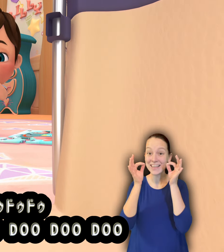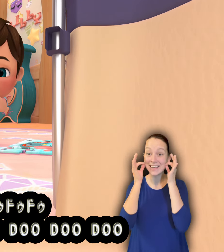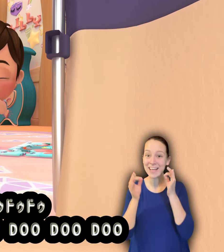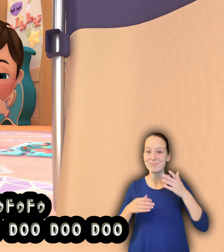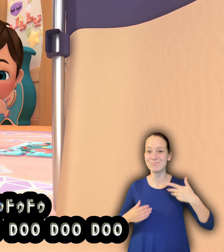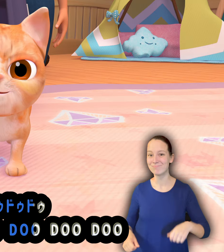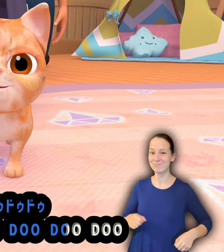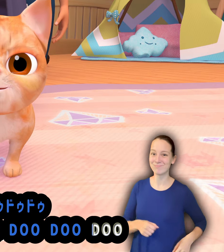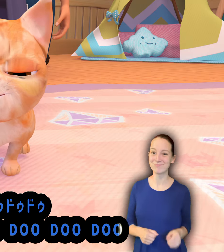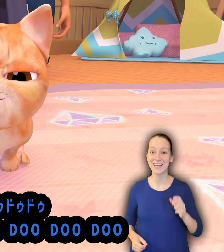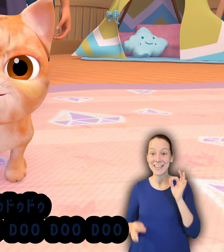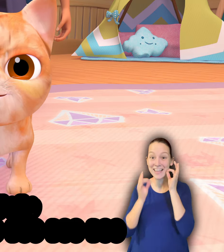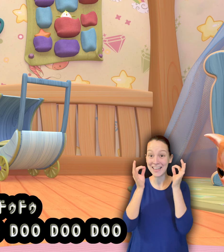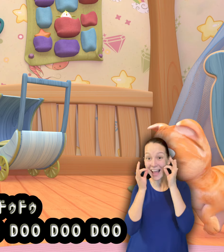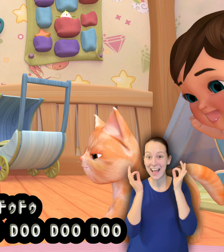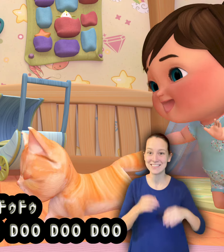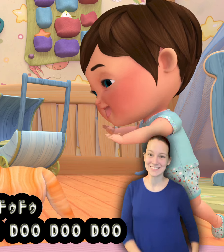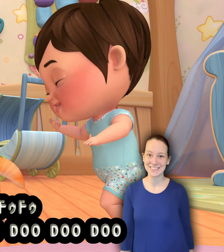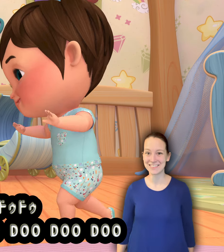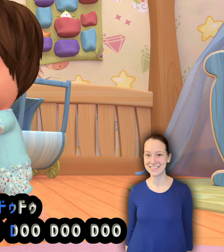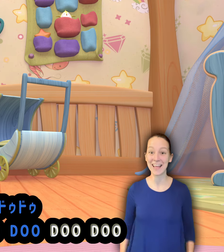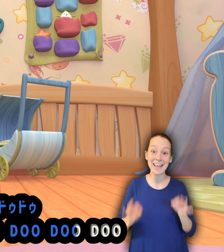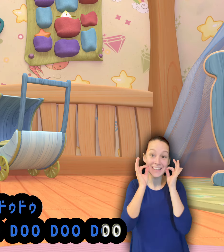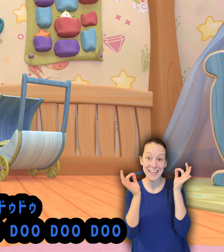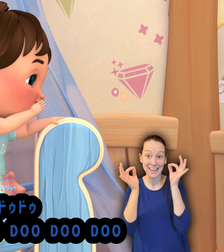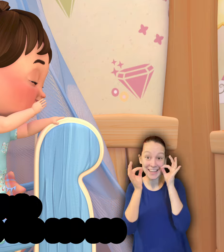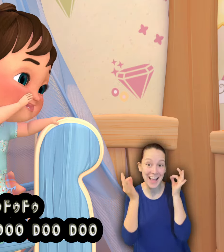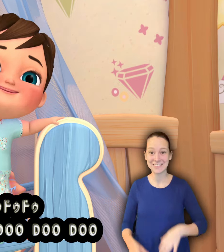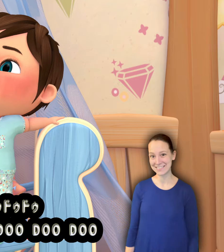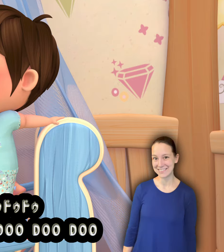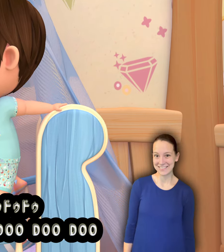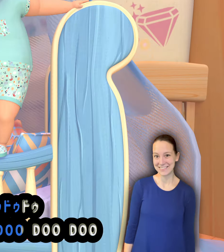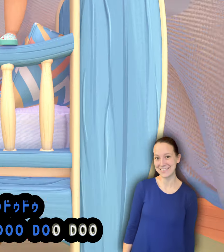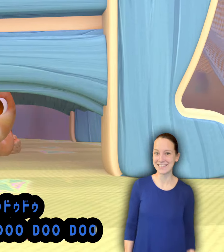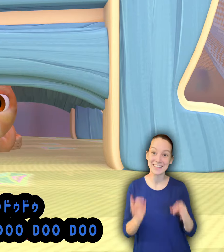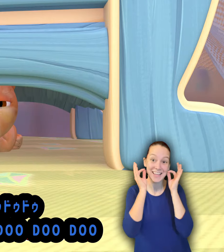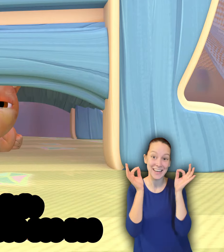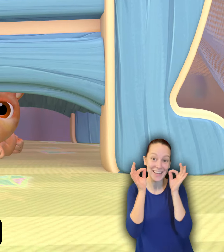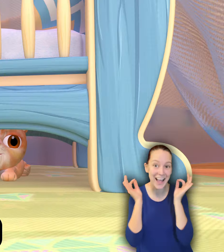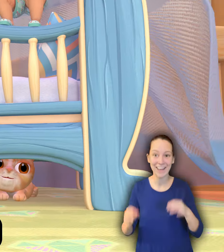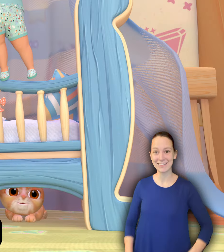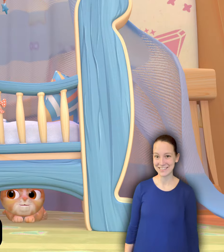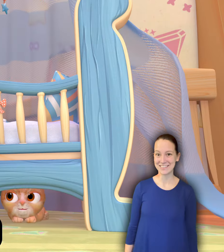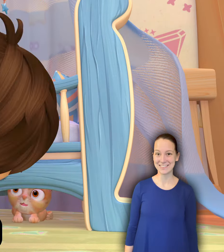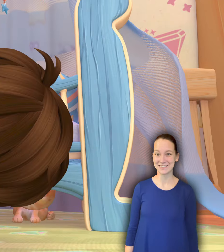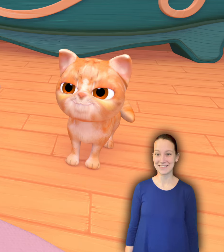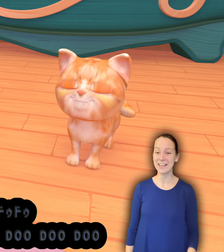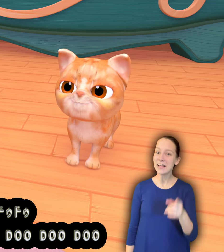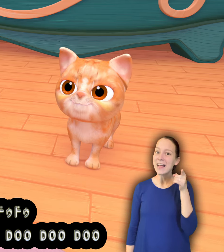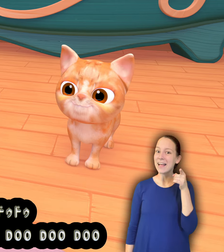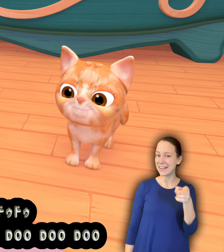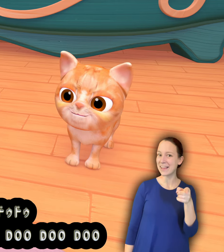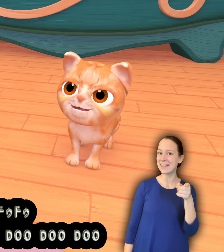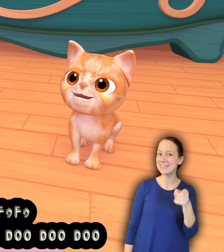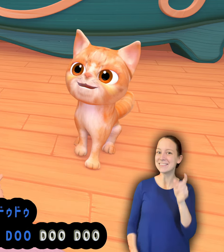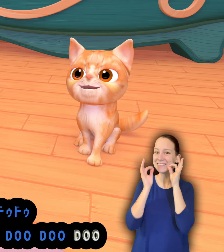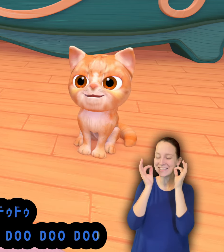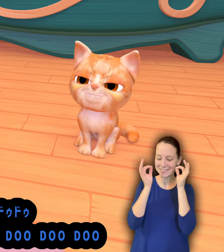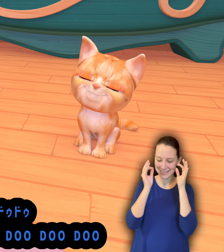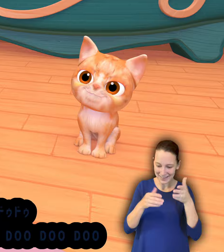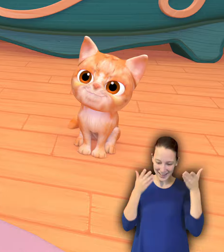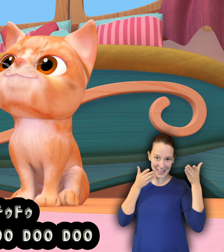猫ちゃん猫ちゃんねちゃん猫ちゃん帽子